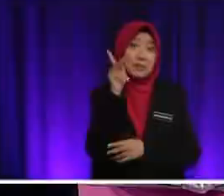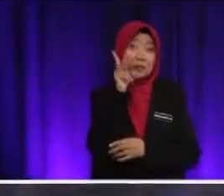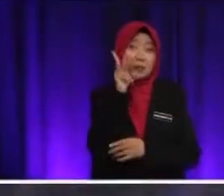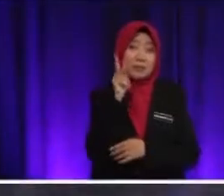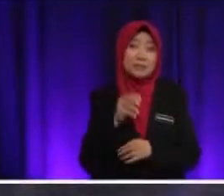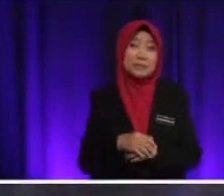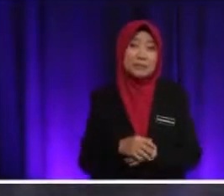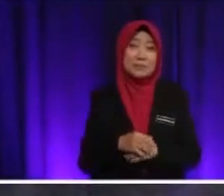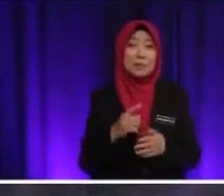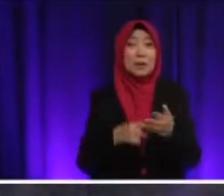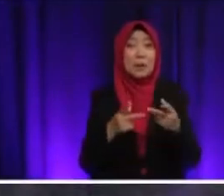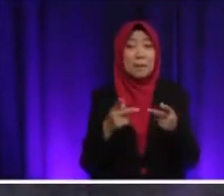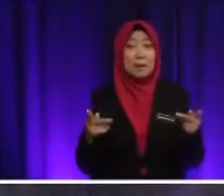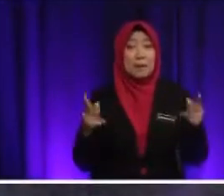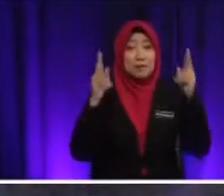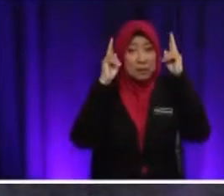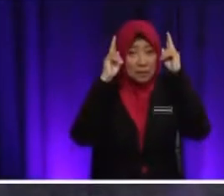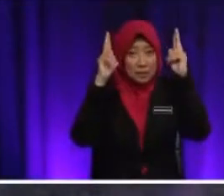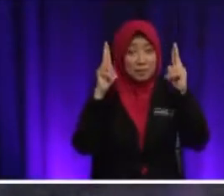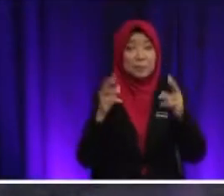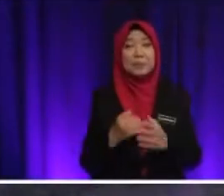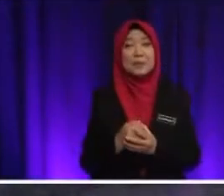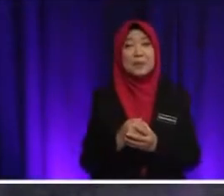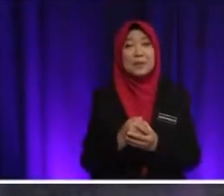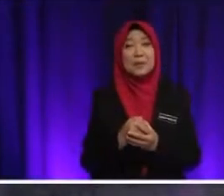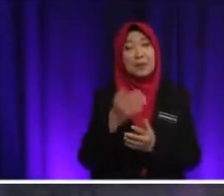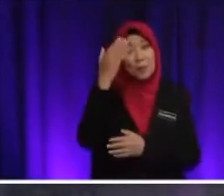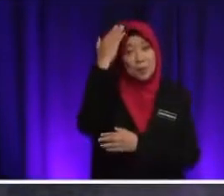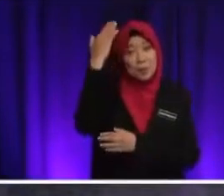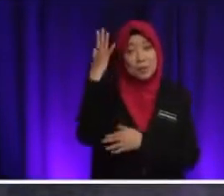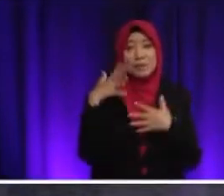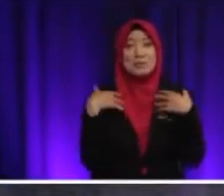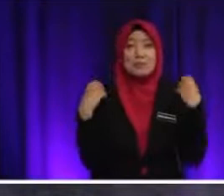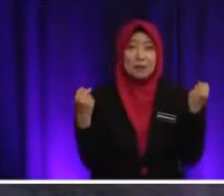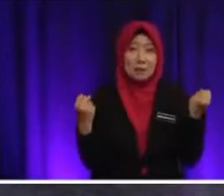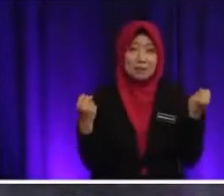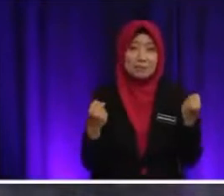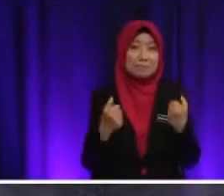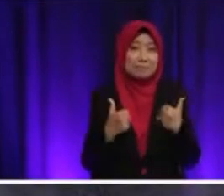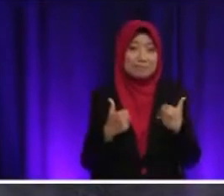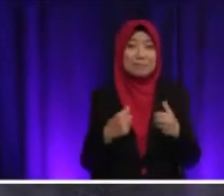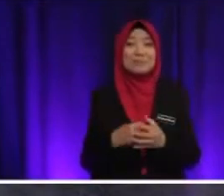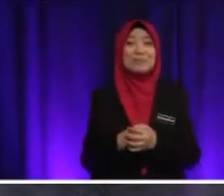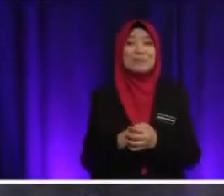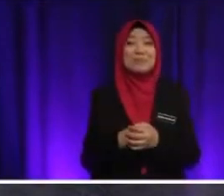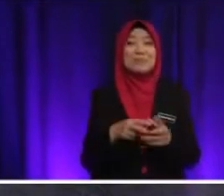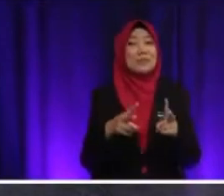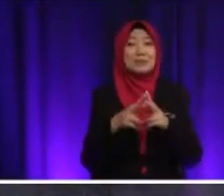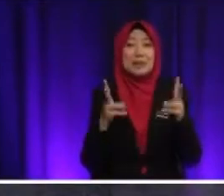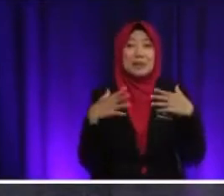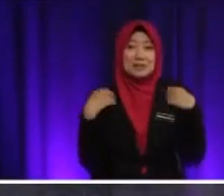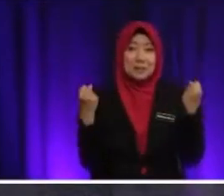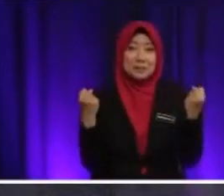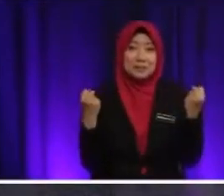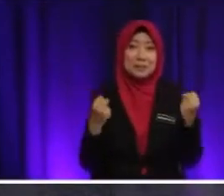Kedah. Apa khabar ustaz? Alhamdulillah baik. Hakim sihat ke? Alhamdulillah ustaz, makin sihat. Masya-Allah.